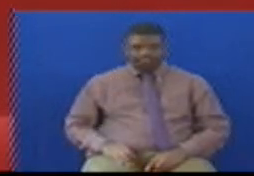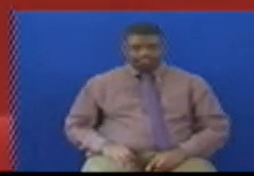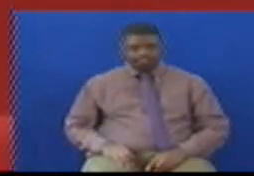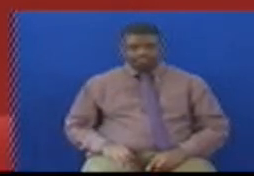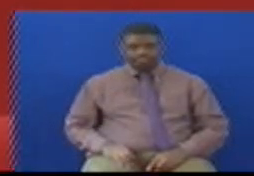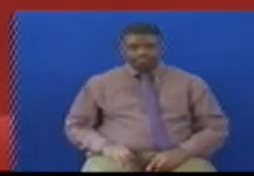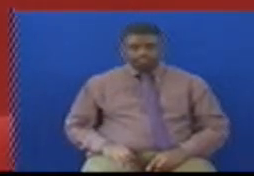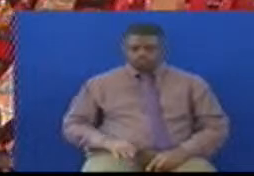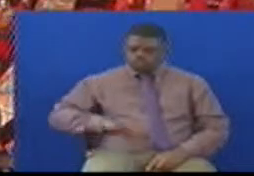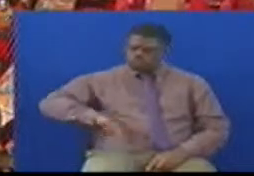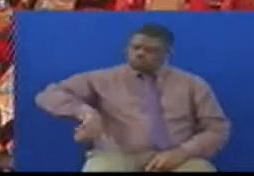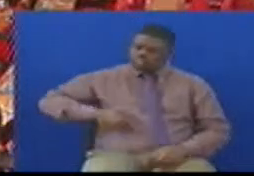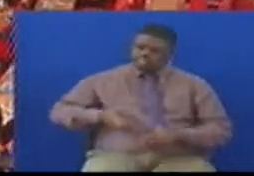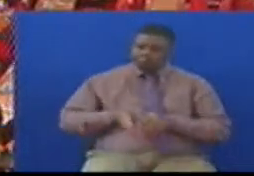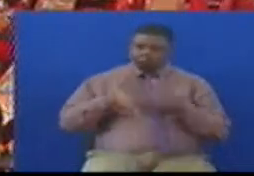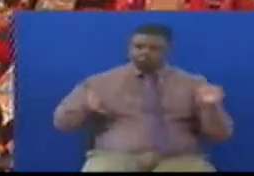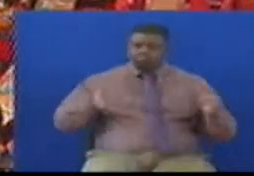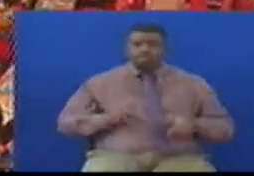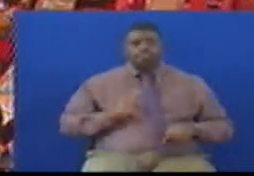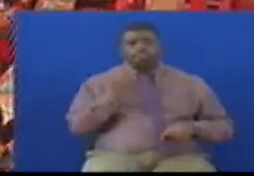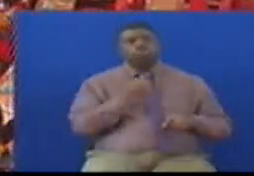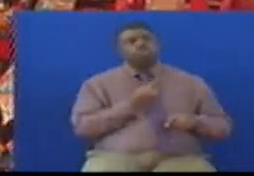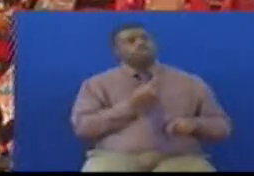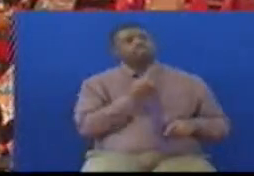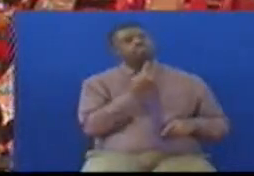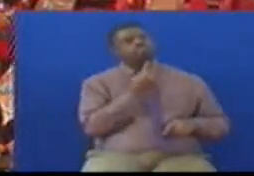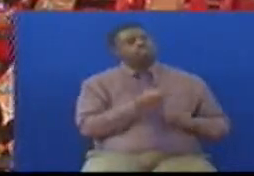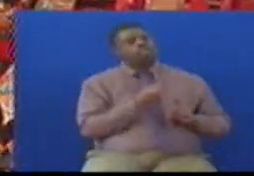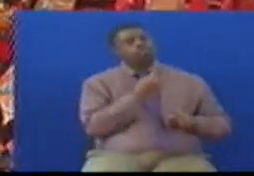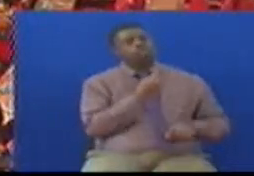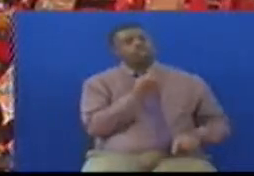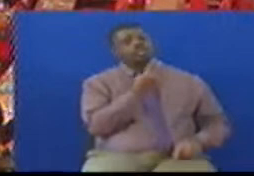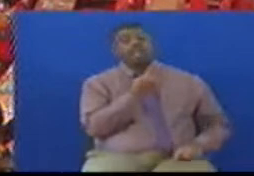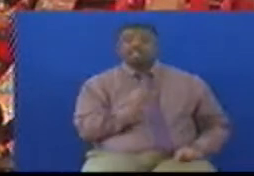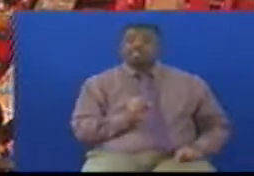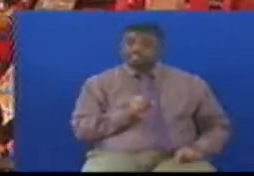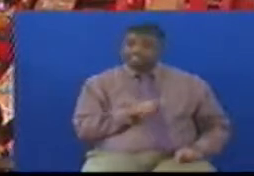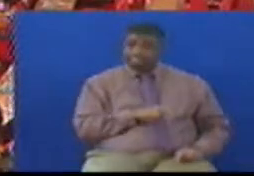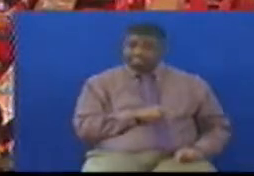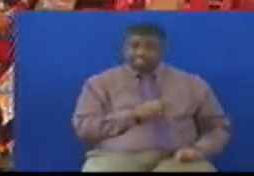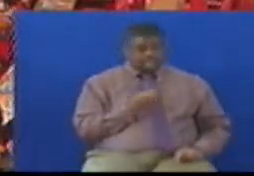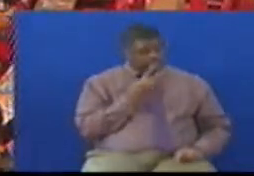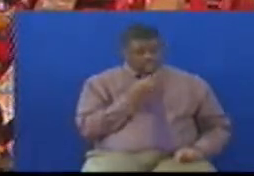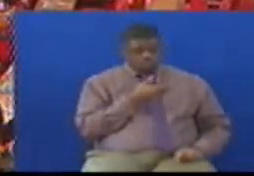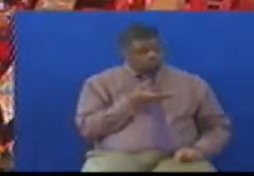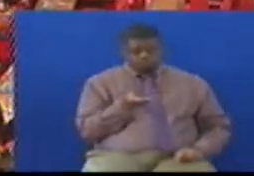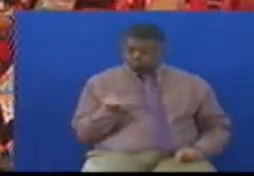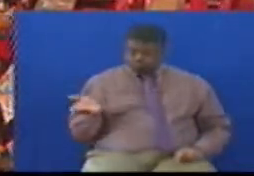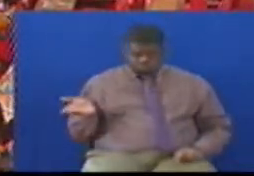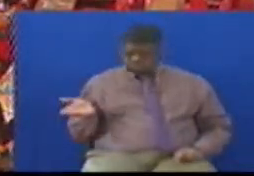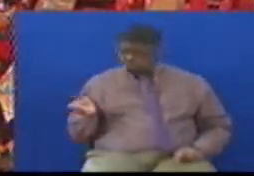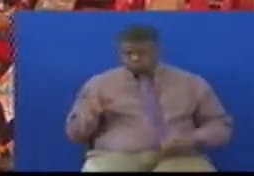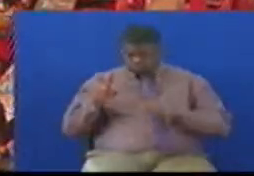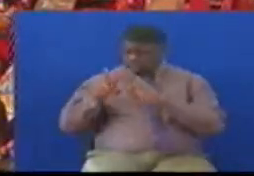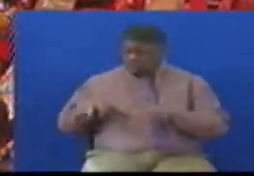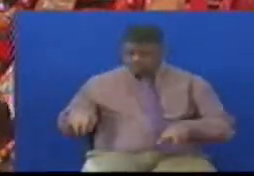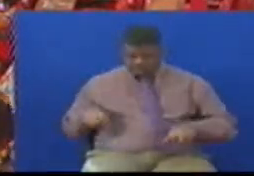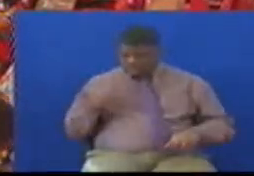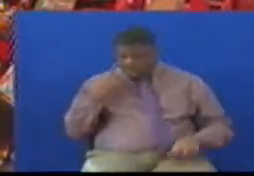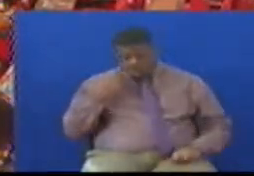ubadhilifu mkubwa sana wa takriban bilioni 130 ambazo hazionekani zilipo baada ya ukaguzi